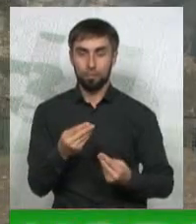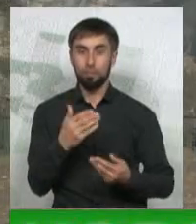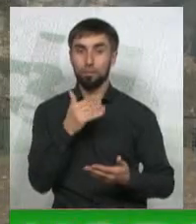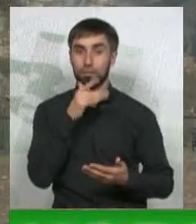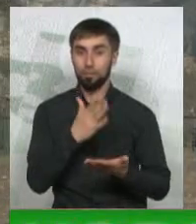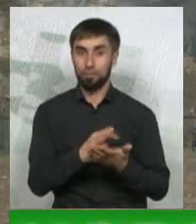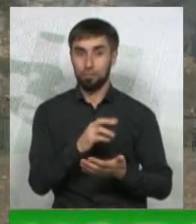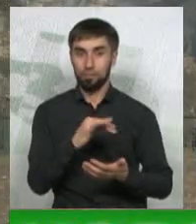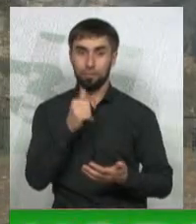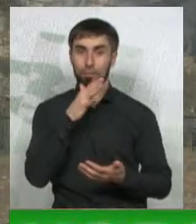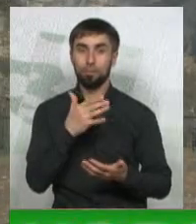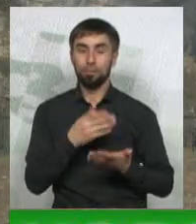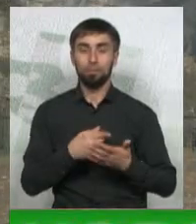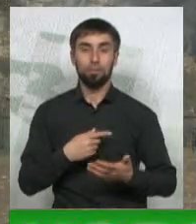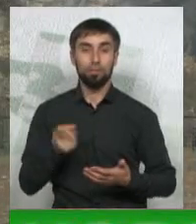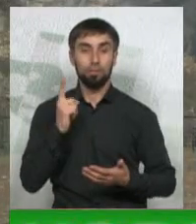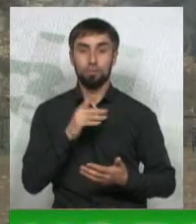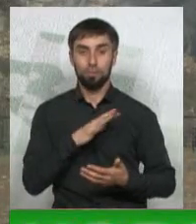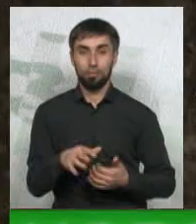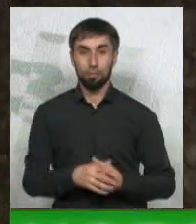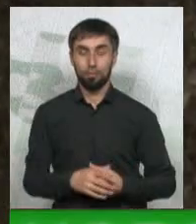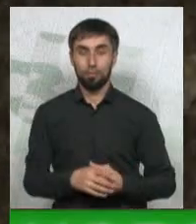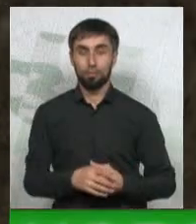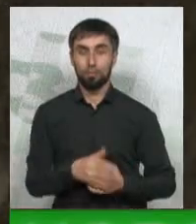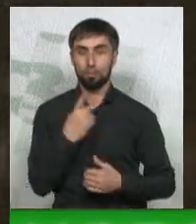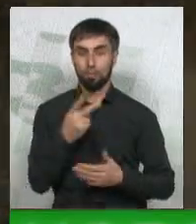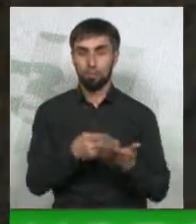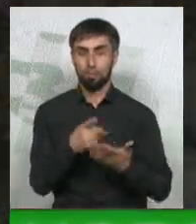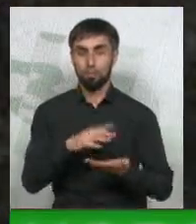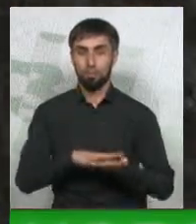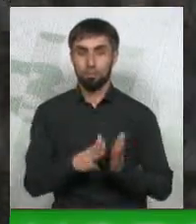имея оборудование, о которых наши предки и не могли